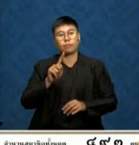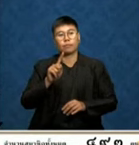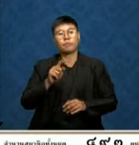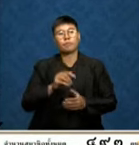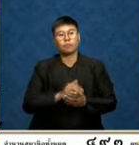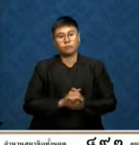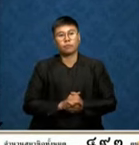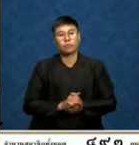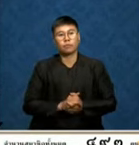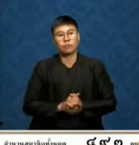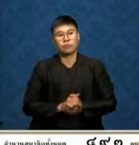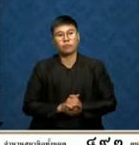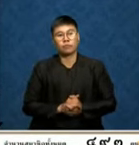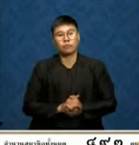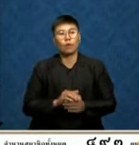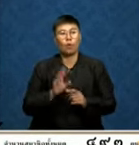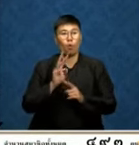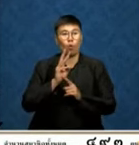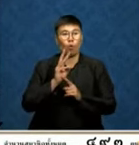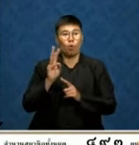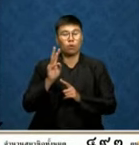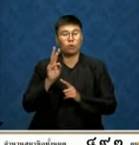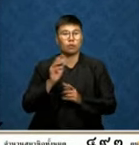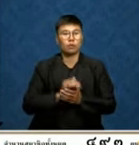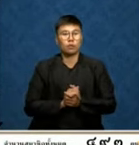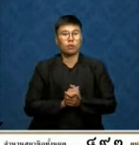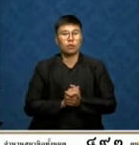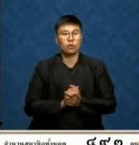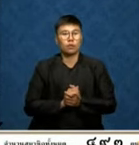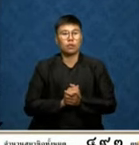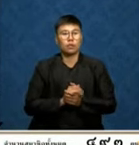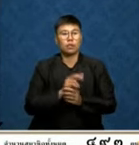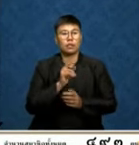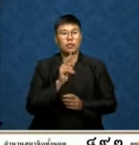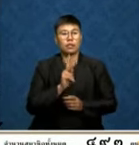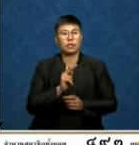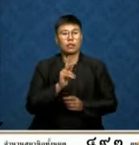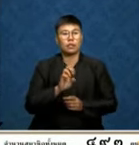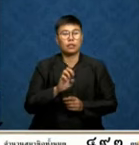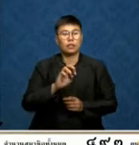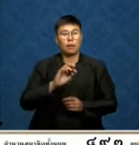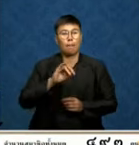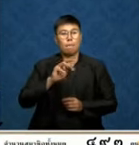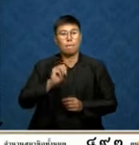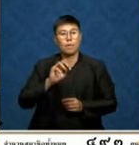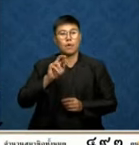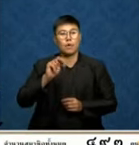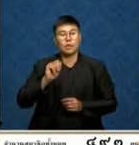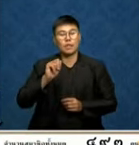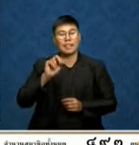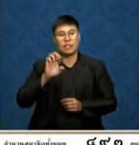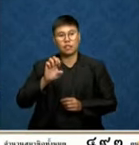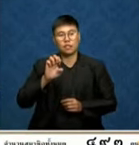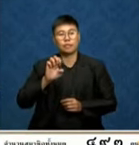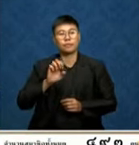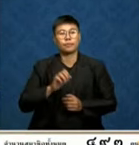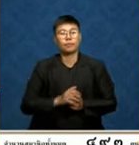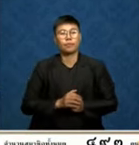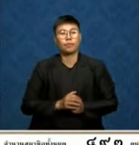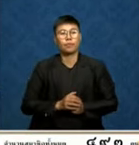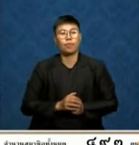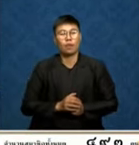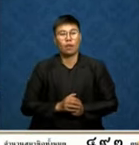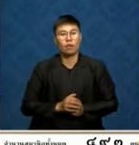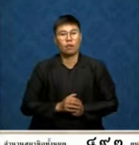าน6ท่านจิตมณีทัพพสุทธ์นะครับผู้ช่วยเลขาธิการสำนักงานคณะกรรมการกิจการ